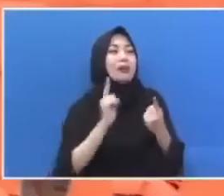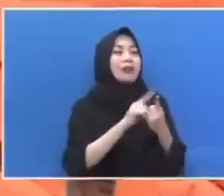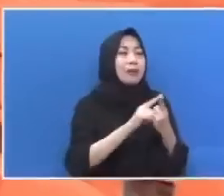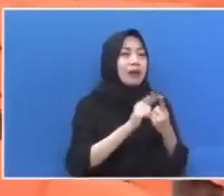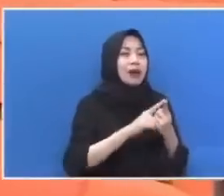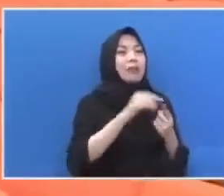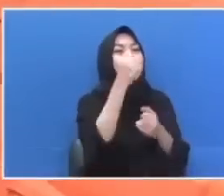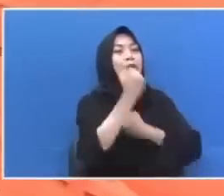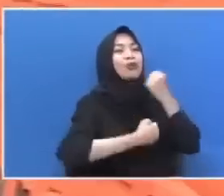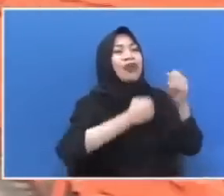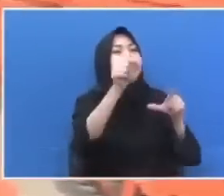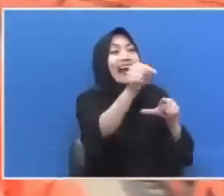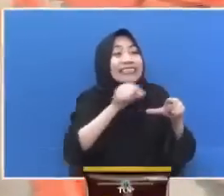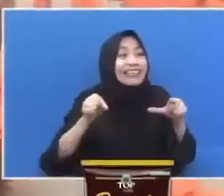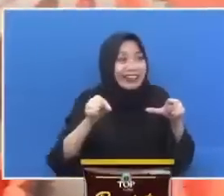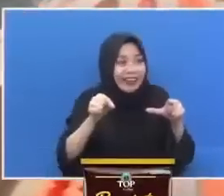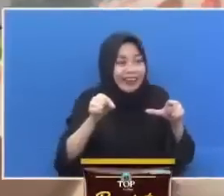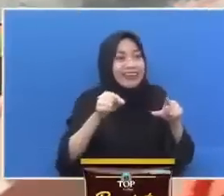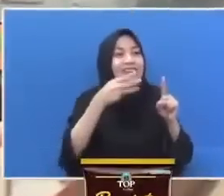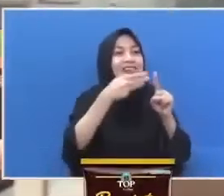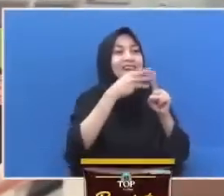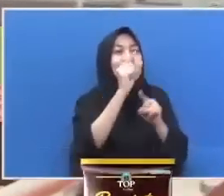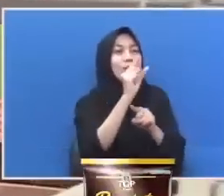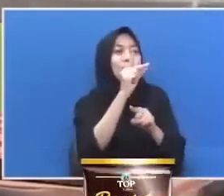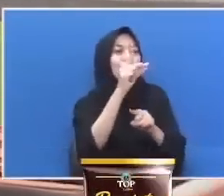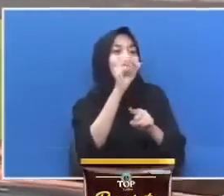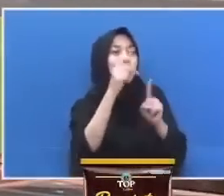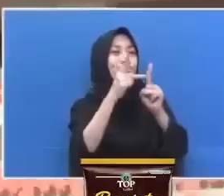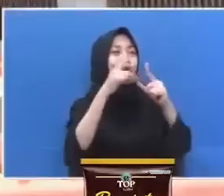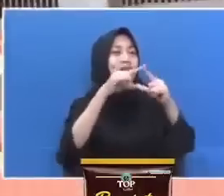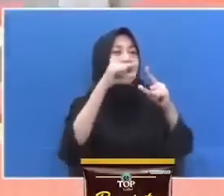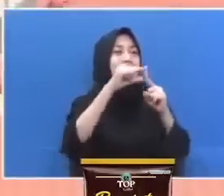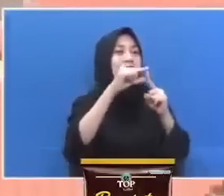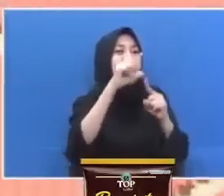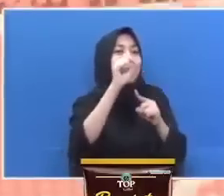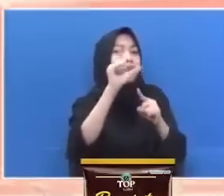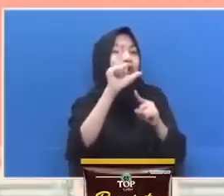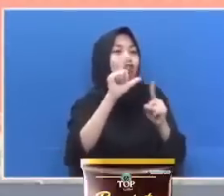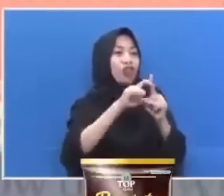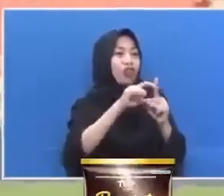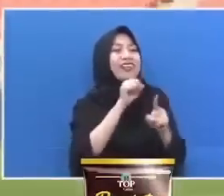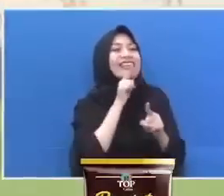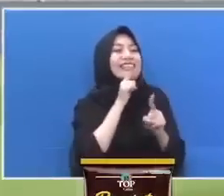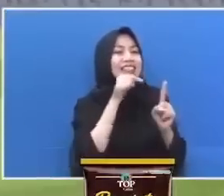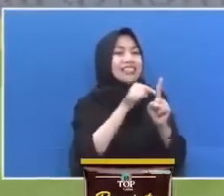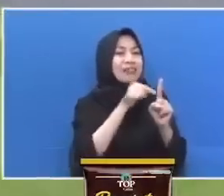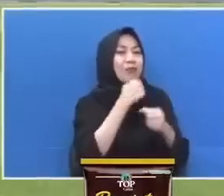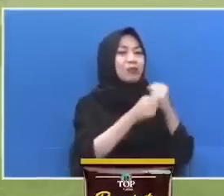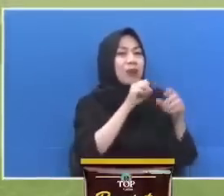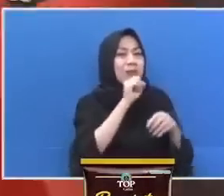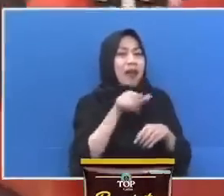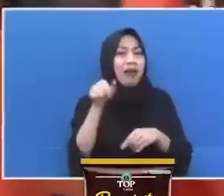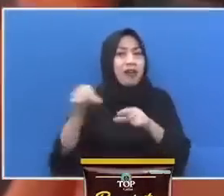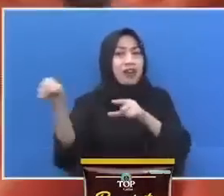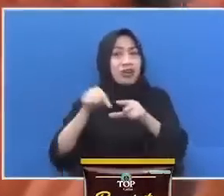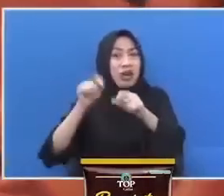JIS. Perusahaan jasa desain, rekayasa, dan konsultasi dari Inggris, Buruh Happold membantah terlibat dalam tahap